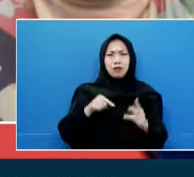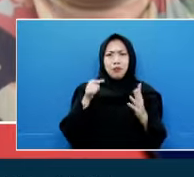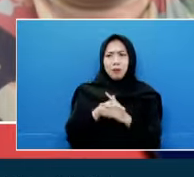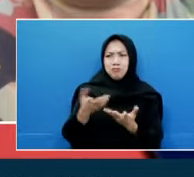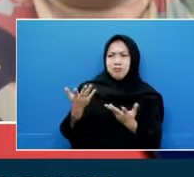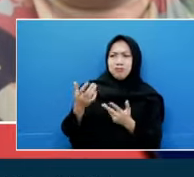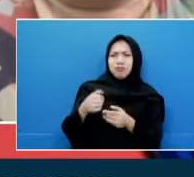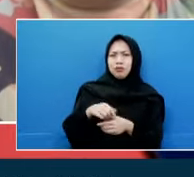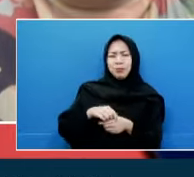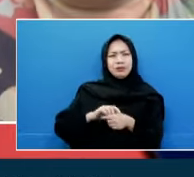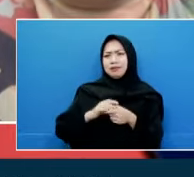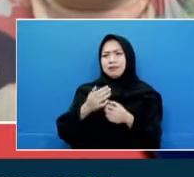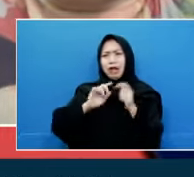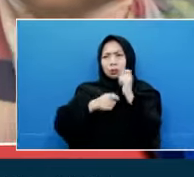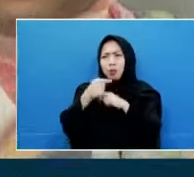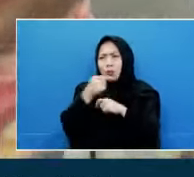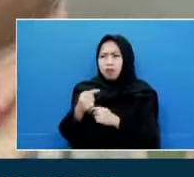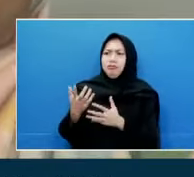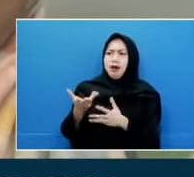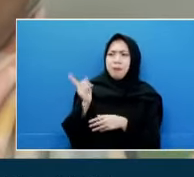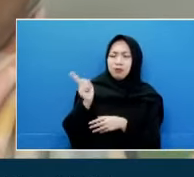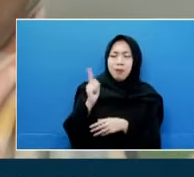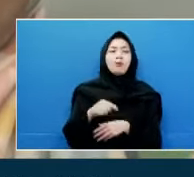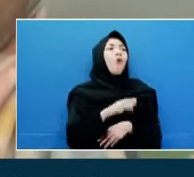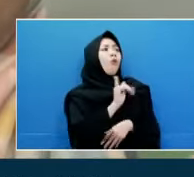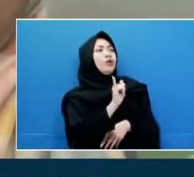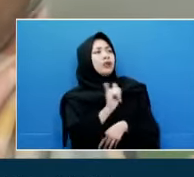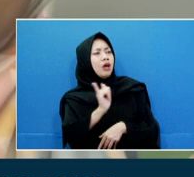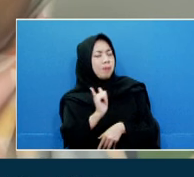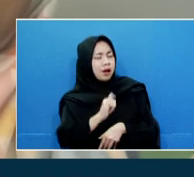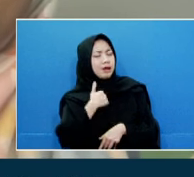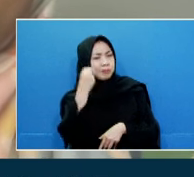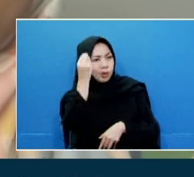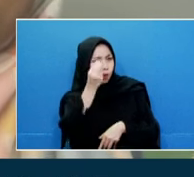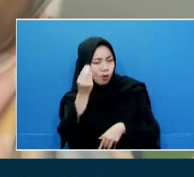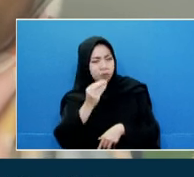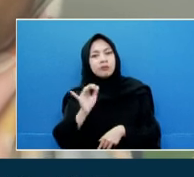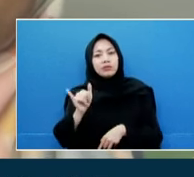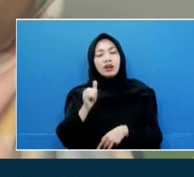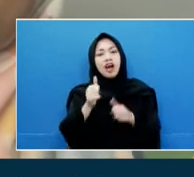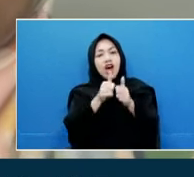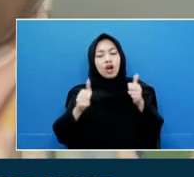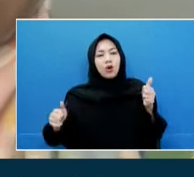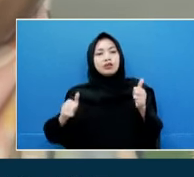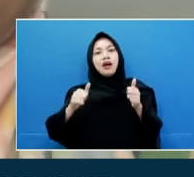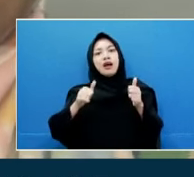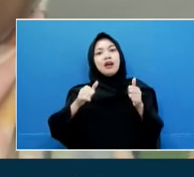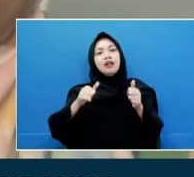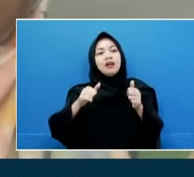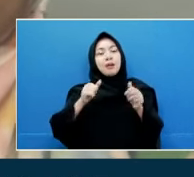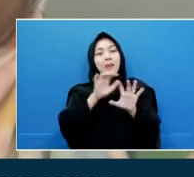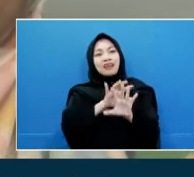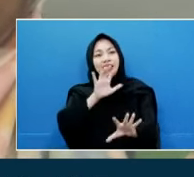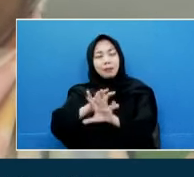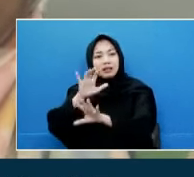ini akhirnya kita mempertanyakan hal itu Dan kenapa juga akhirnya para ee ee anggota legislatif para calek-calek ini bukan anggota